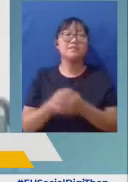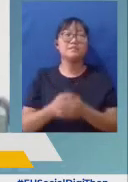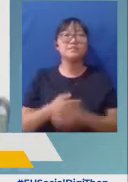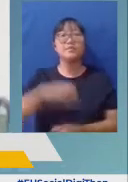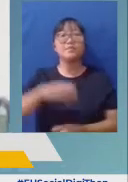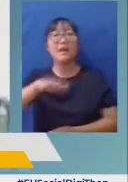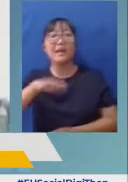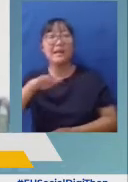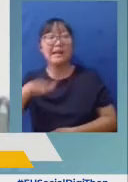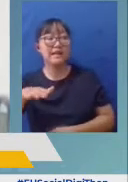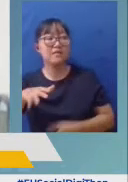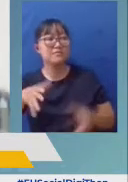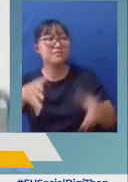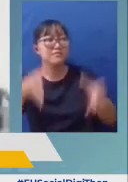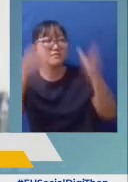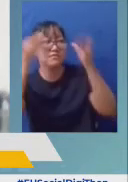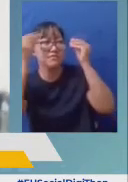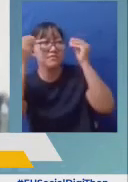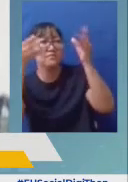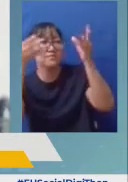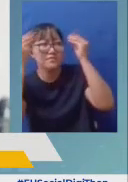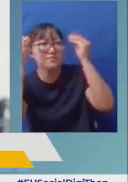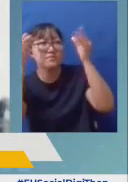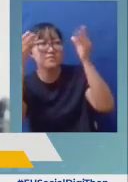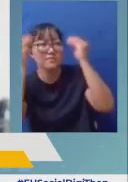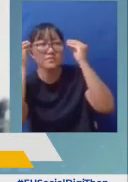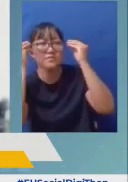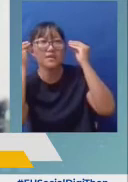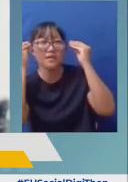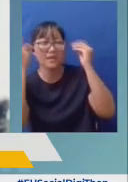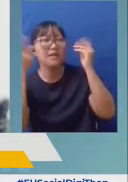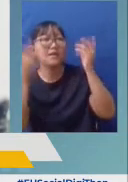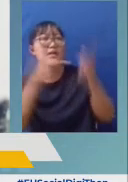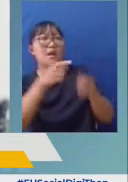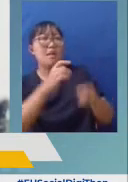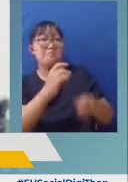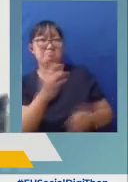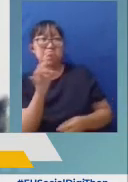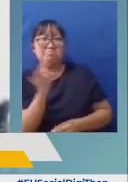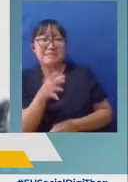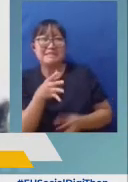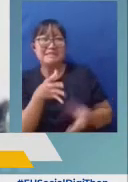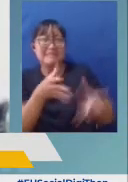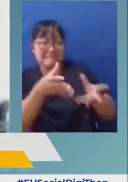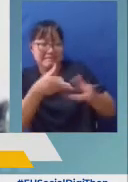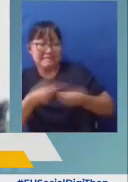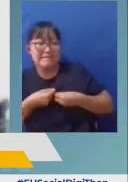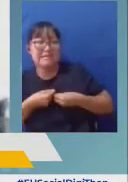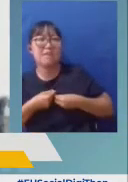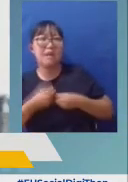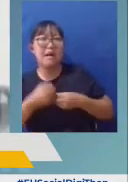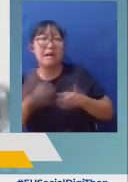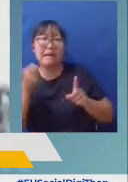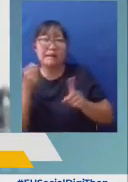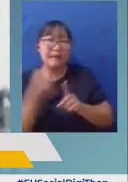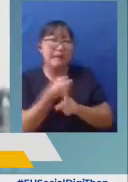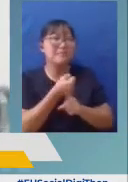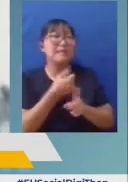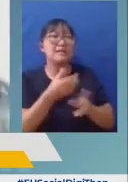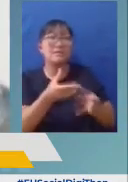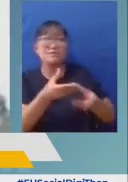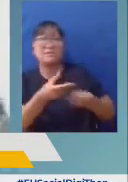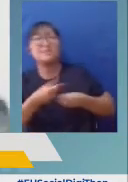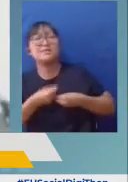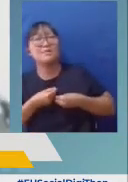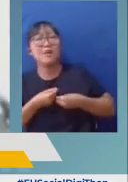semua dan dia menerima kebencian, dia menerima kekasaran ya. Dan itulah yang